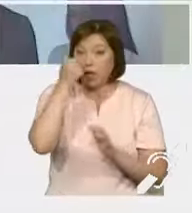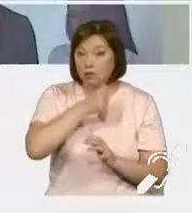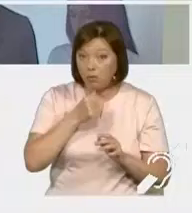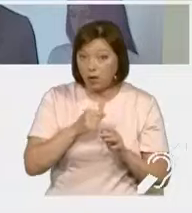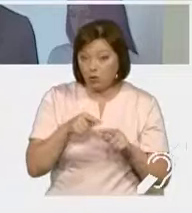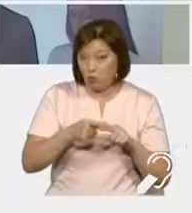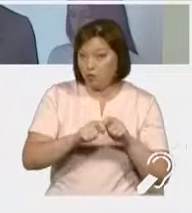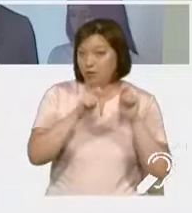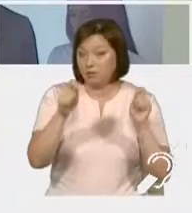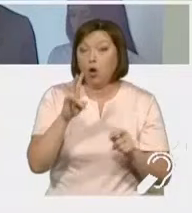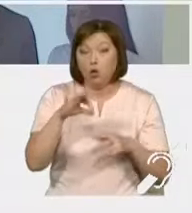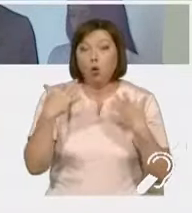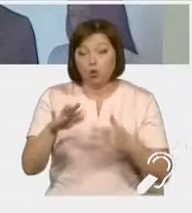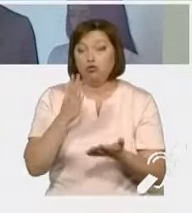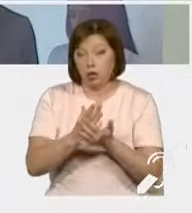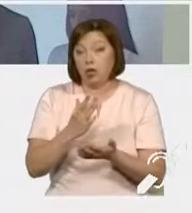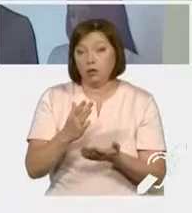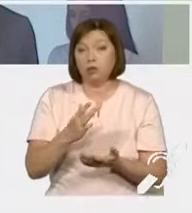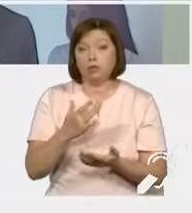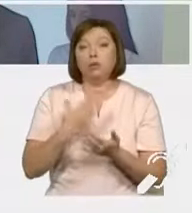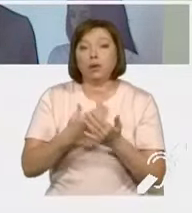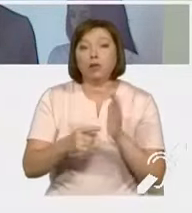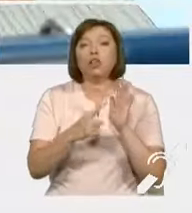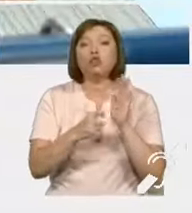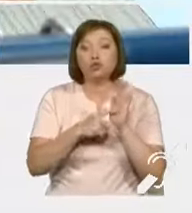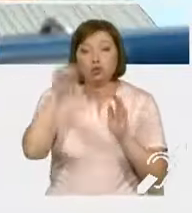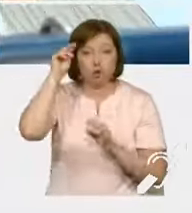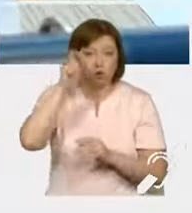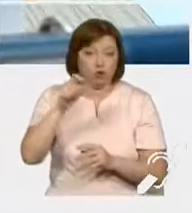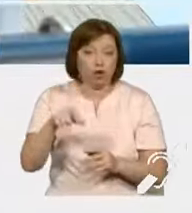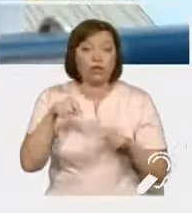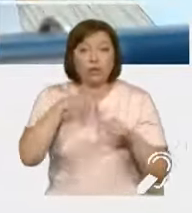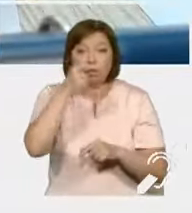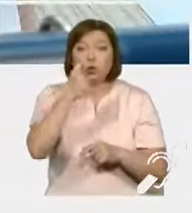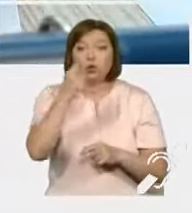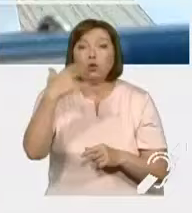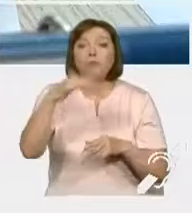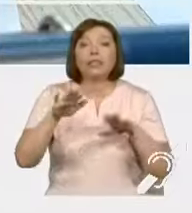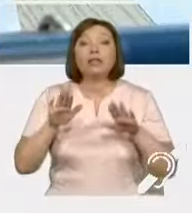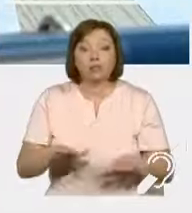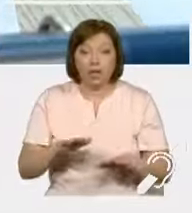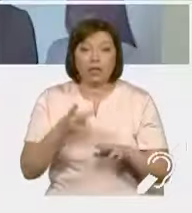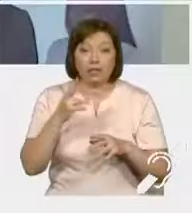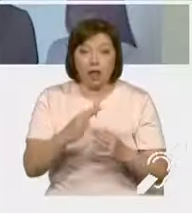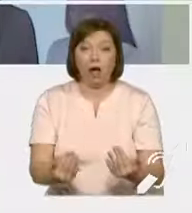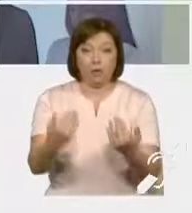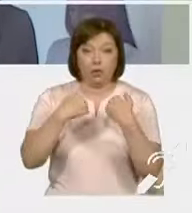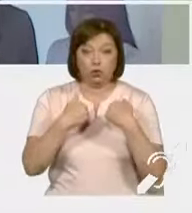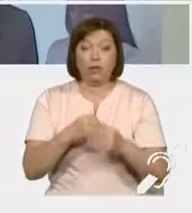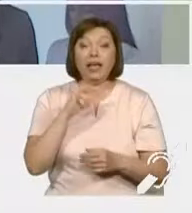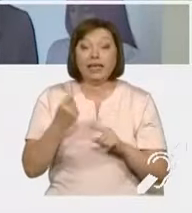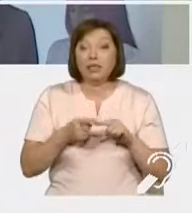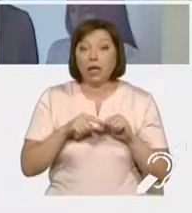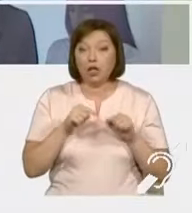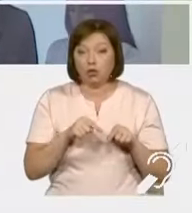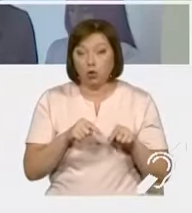dar deja am reușit să avem un număr de circa 600 de elevi. Anul acesta avem 150 de locuri la admitere, dintre